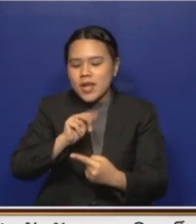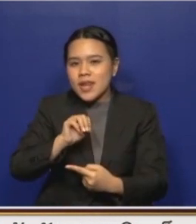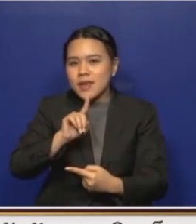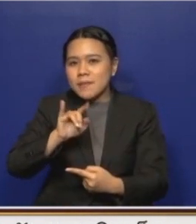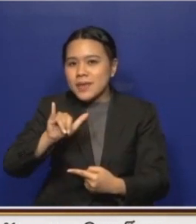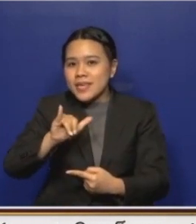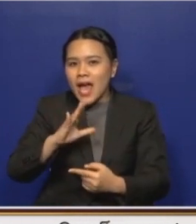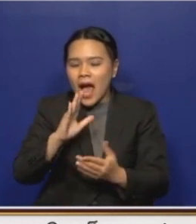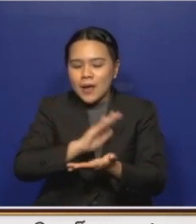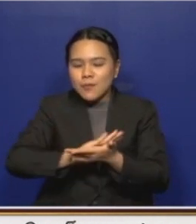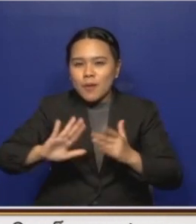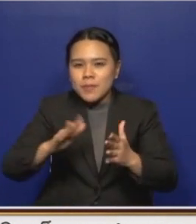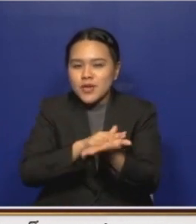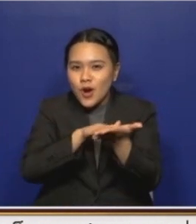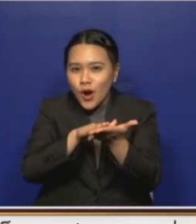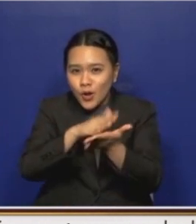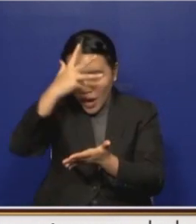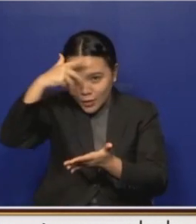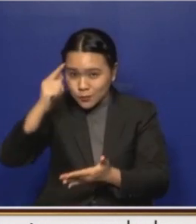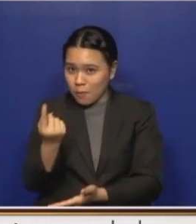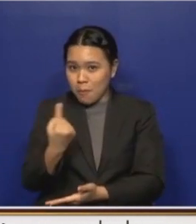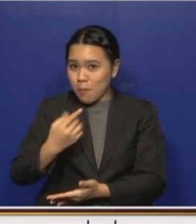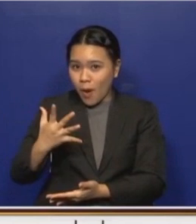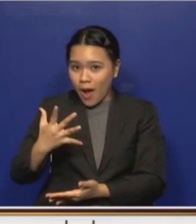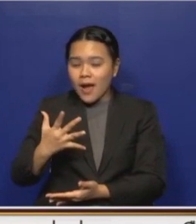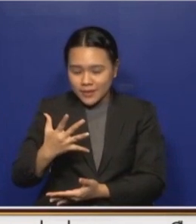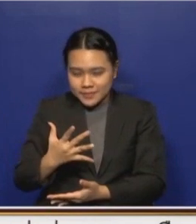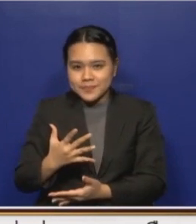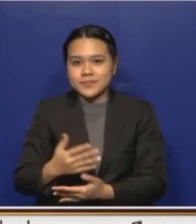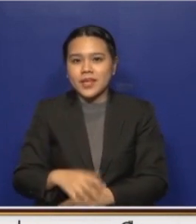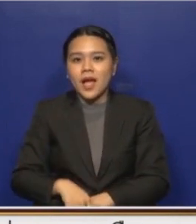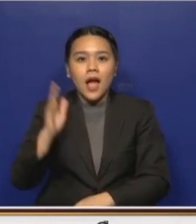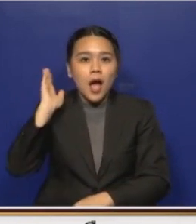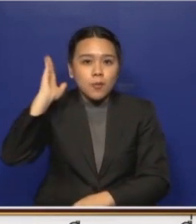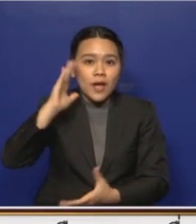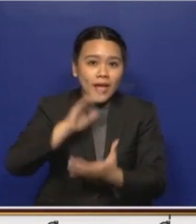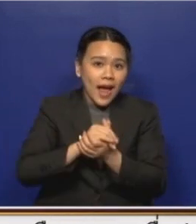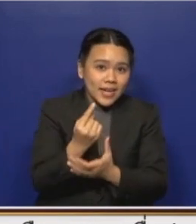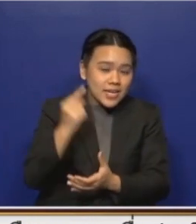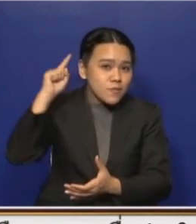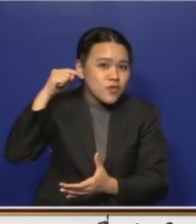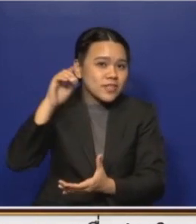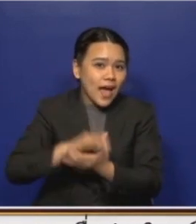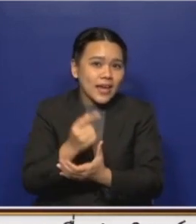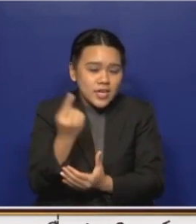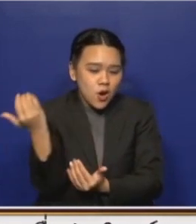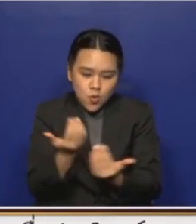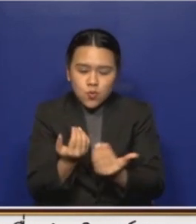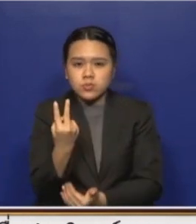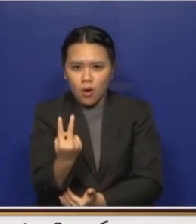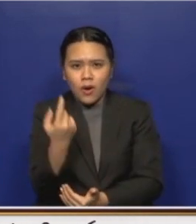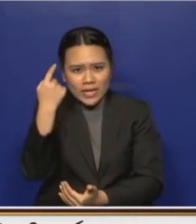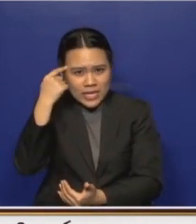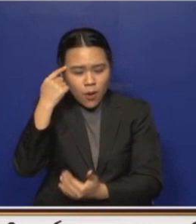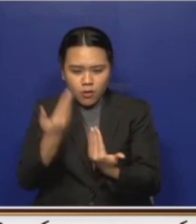จะอยู่กันได้หรือครับค่าแรง300กว่าบาทวันนี้พ่อต้องไปทำงานอยู่ที่นึงแม่ไปทำงานอยู่ที่นึงลูกให้ตาให้ย